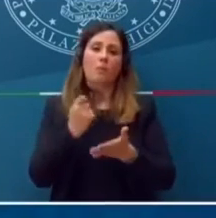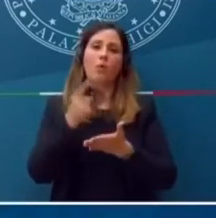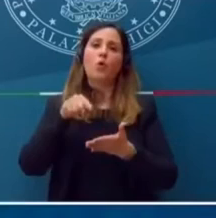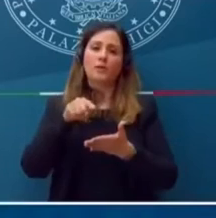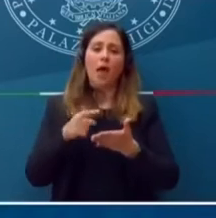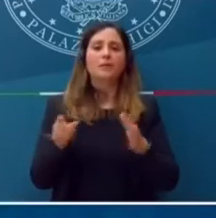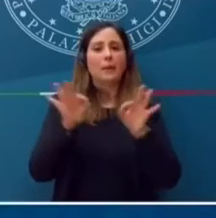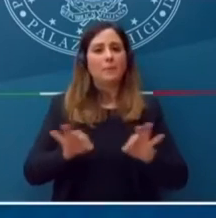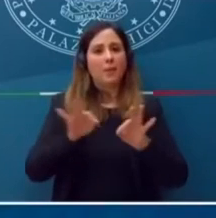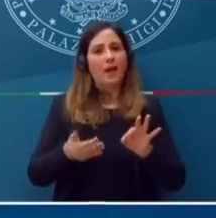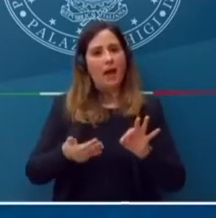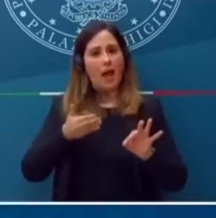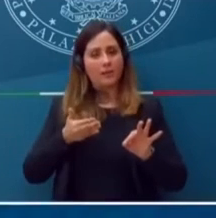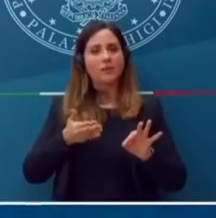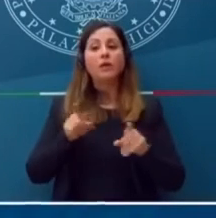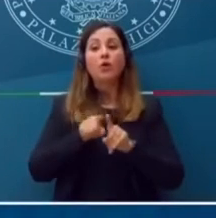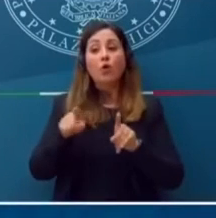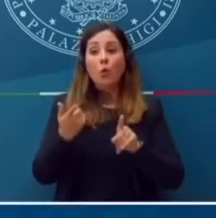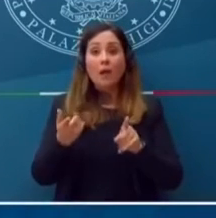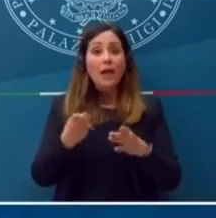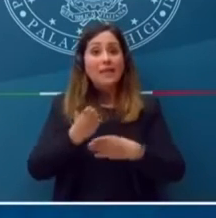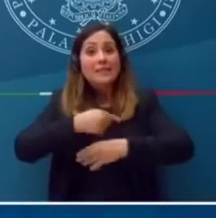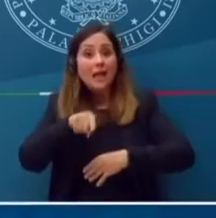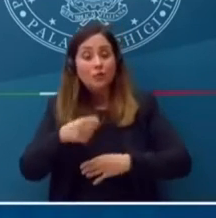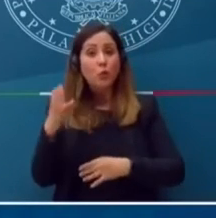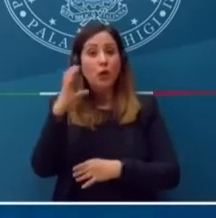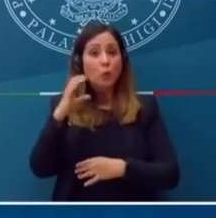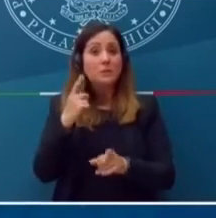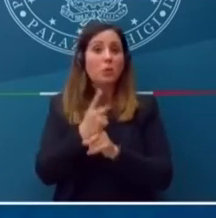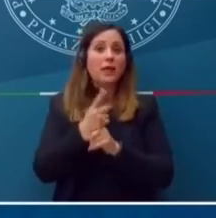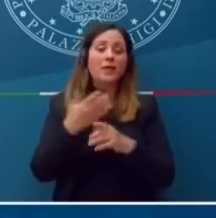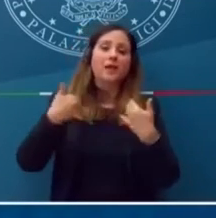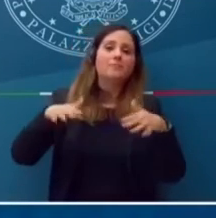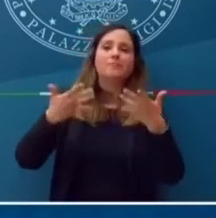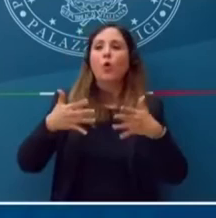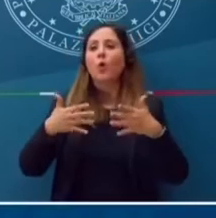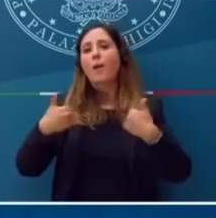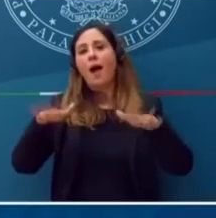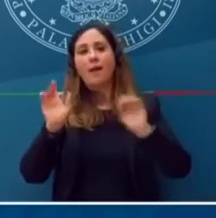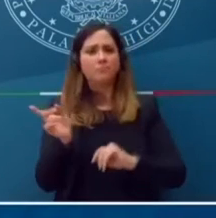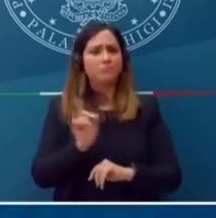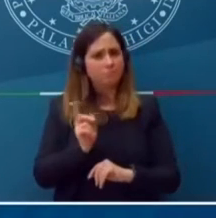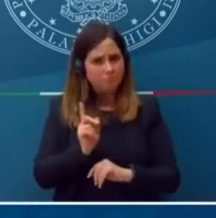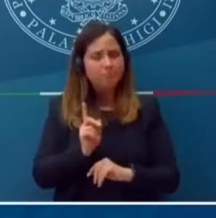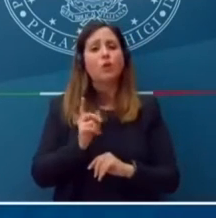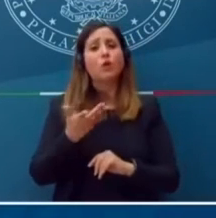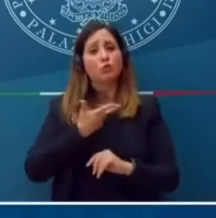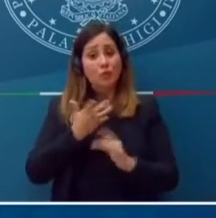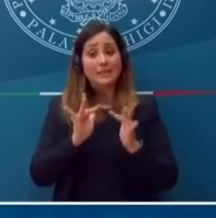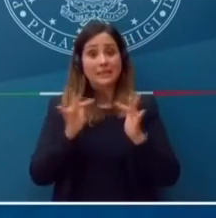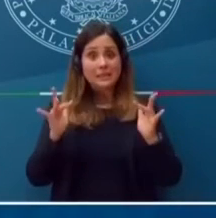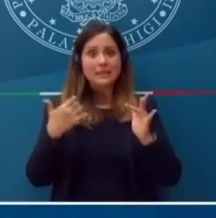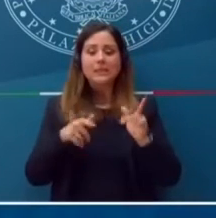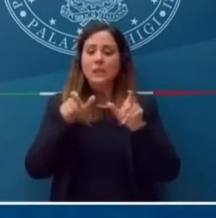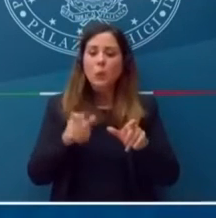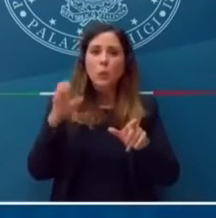ma tutt'altro. A parte che non è abbandonata perché, come si legge dai giornali, gran parte dei siti turistici sono già tutti prenotati, ma